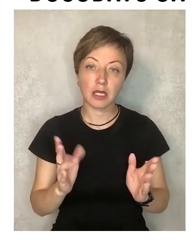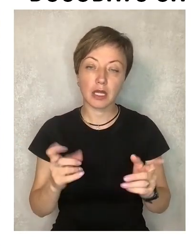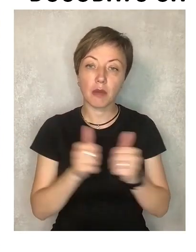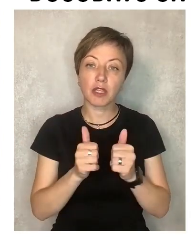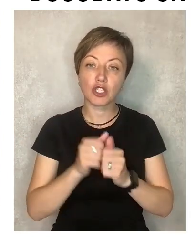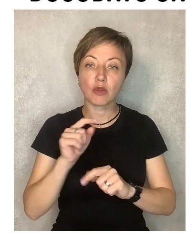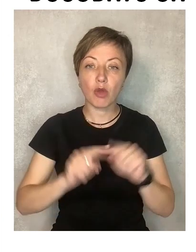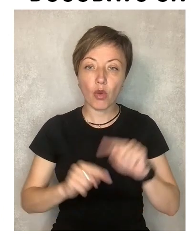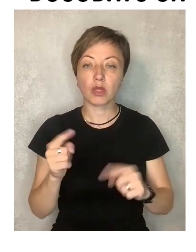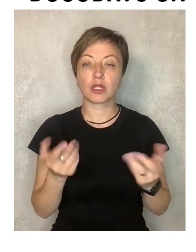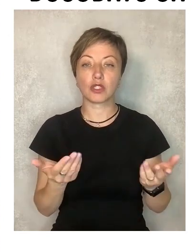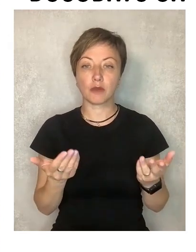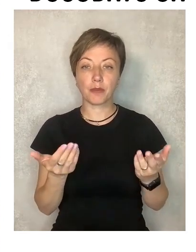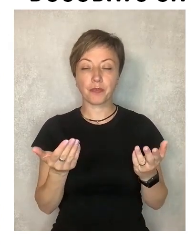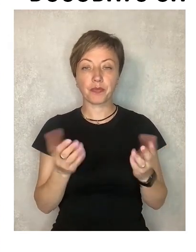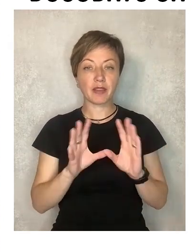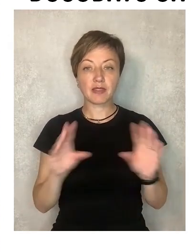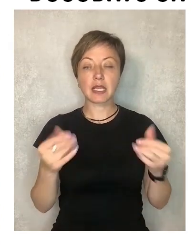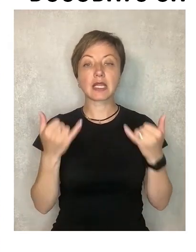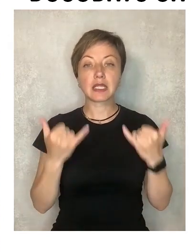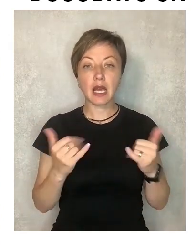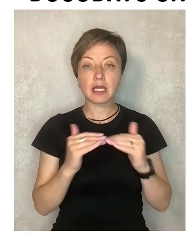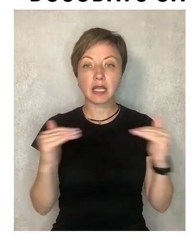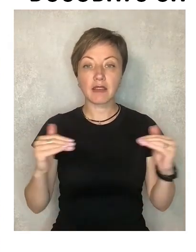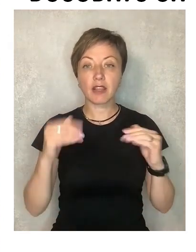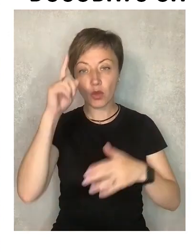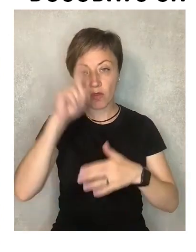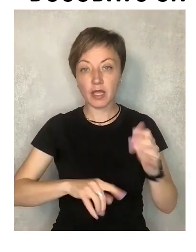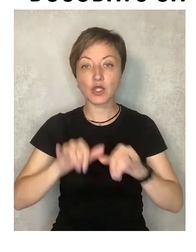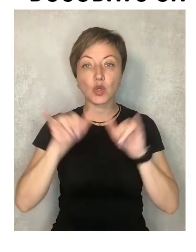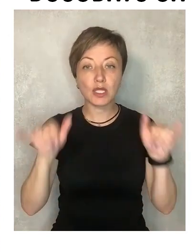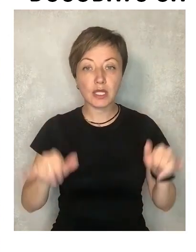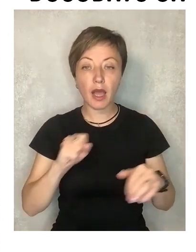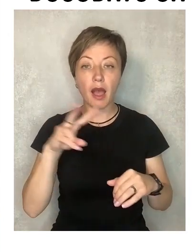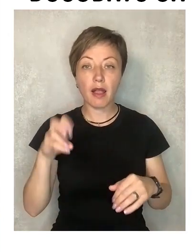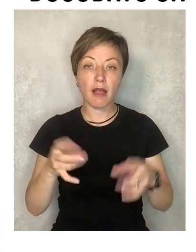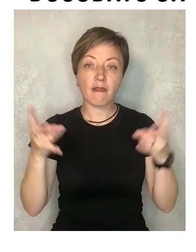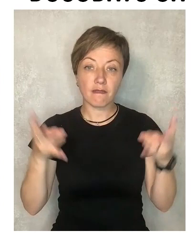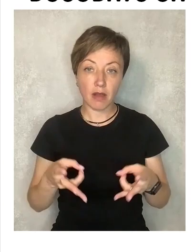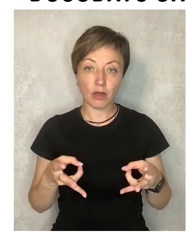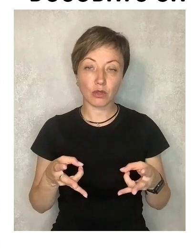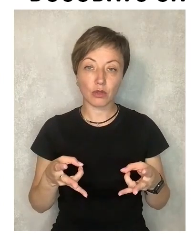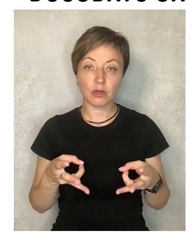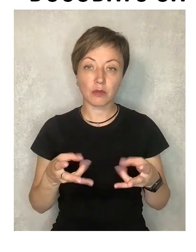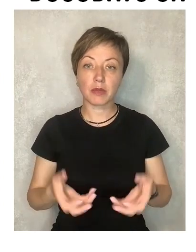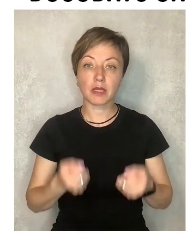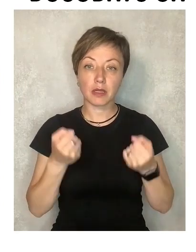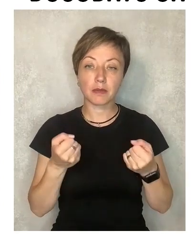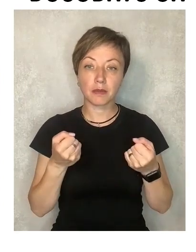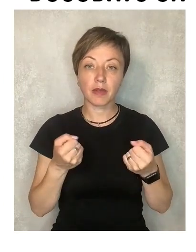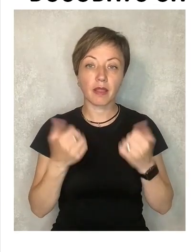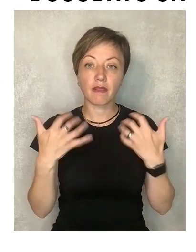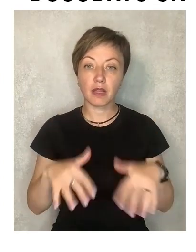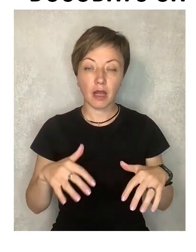родичам, там, не знаю, і все. Зараз рівень довіри зростає, але його варто підтримувати і не втратити.